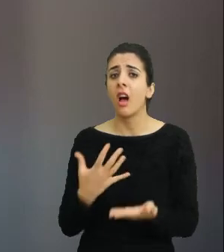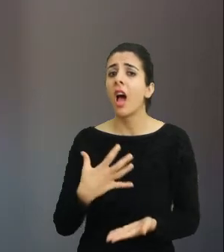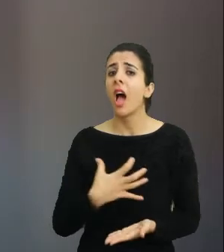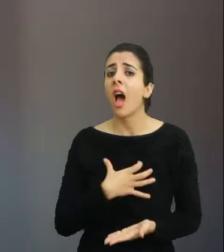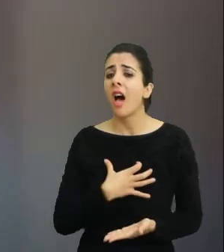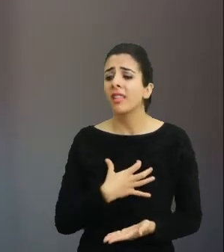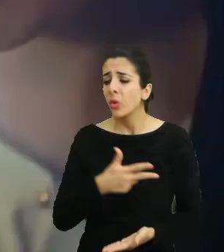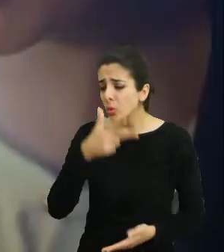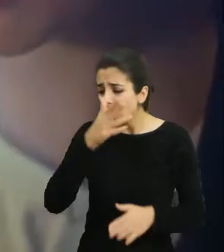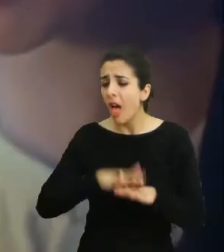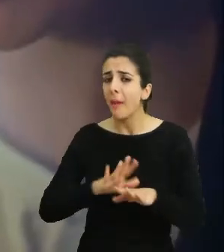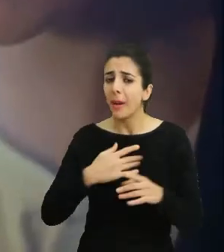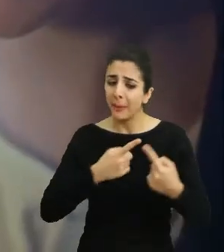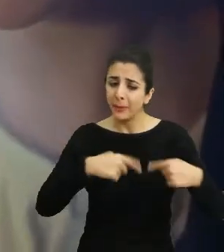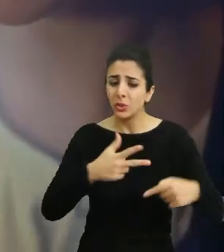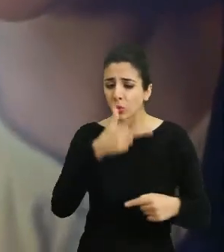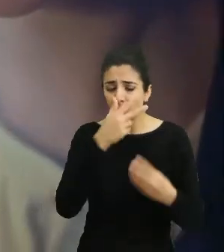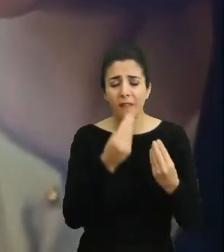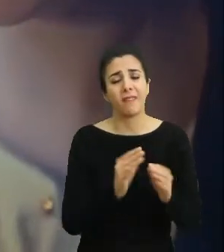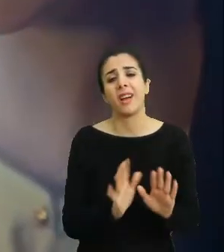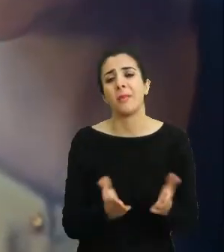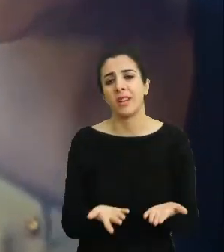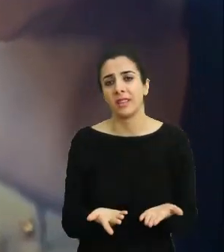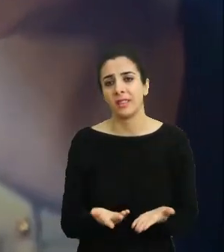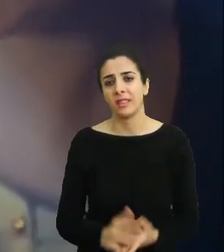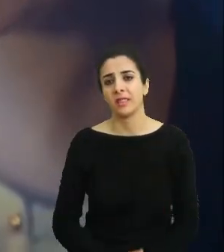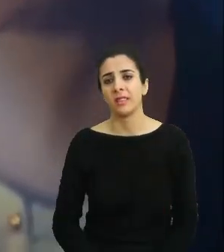kendin de bizi de üzme artık. Zehra sessizce ağlıyor.